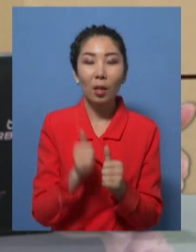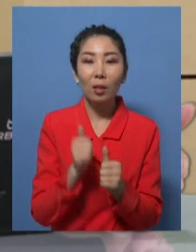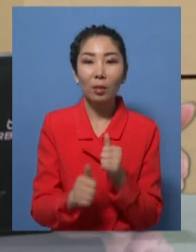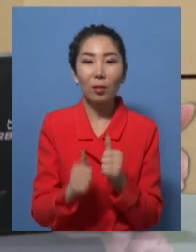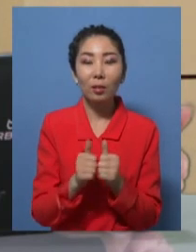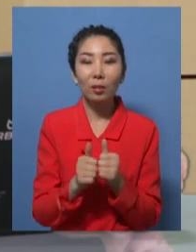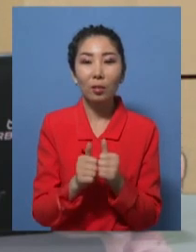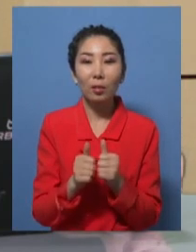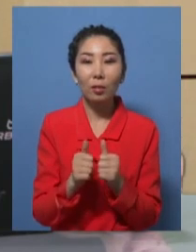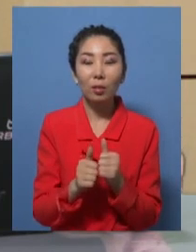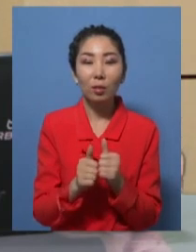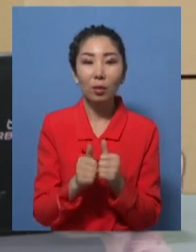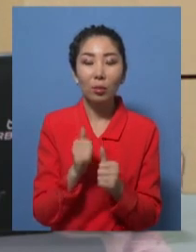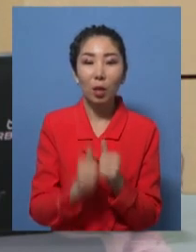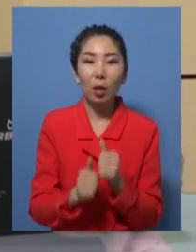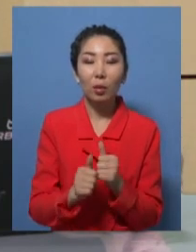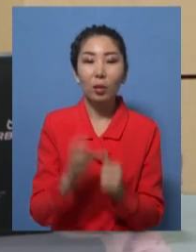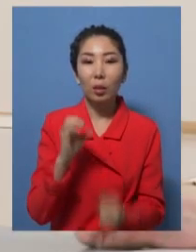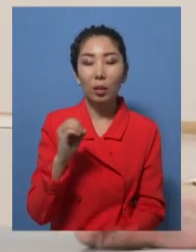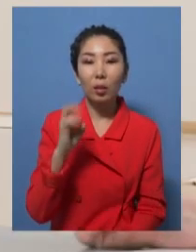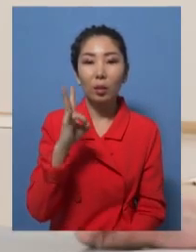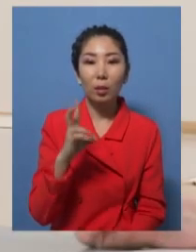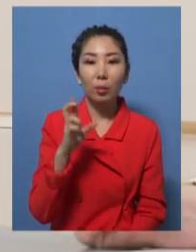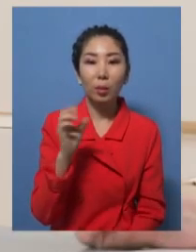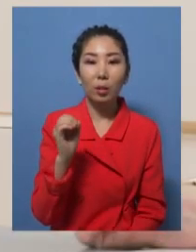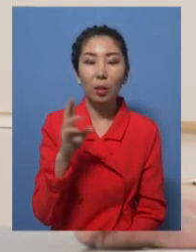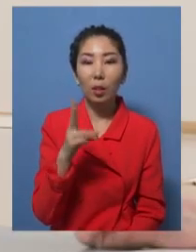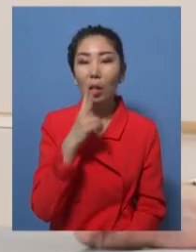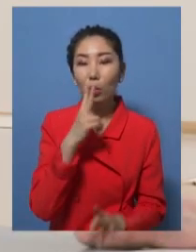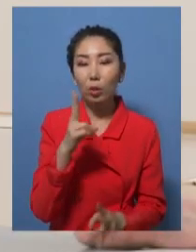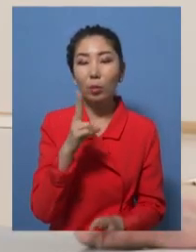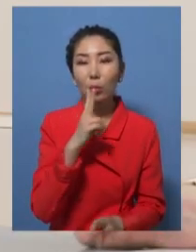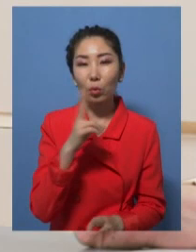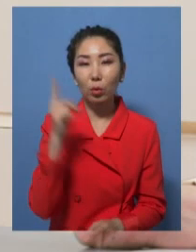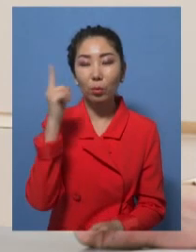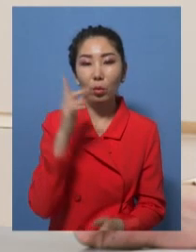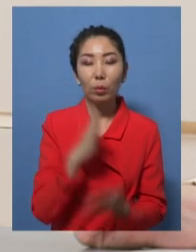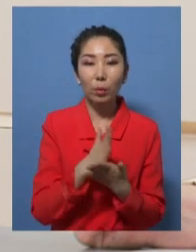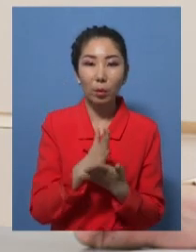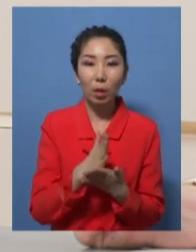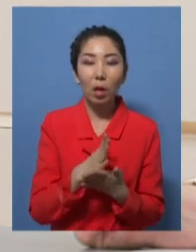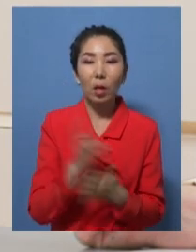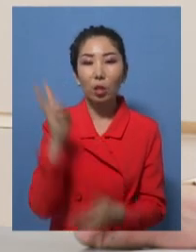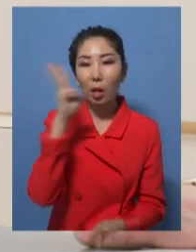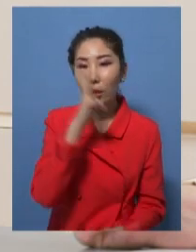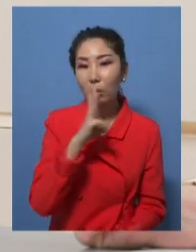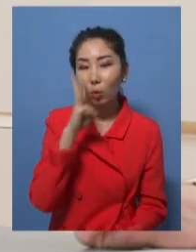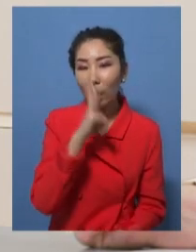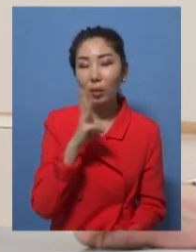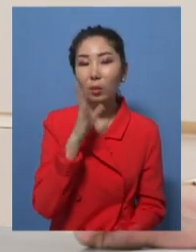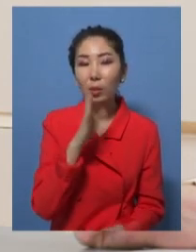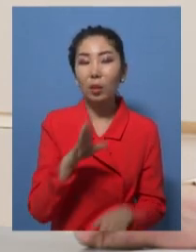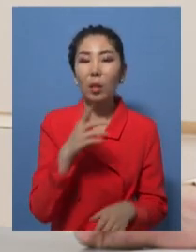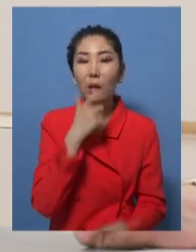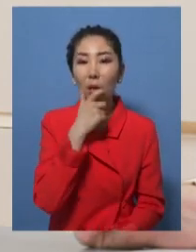емес. Еңбек құқығы дегеніміз, бірден көз алдымызға елестейтіні бұл жалақының уақытылы алынуы.